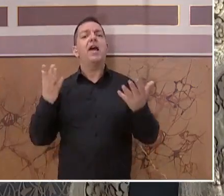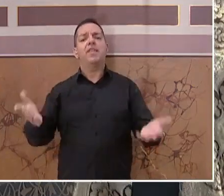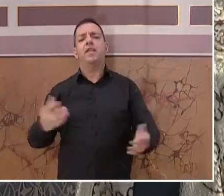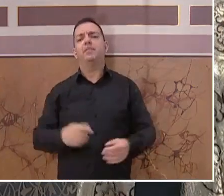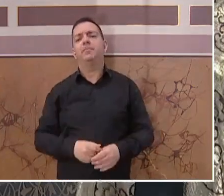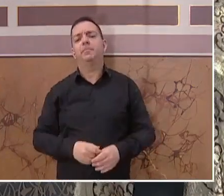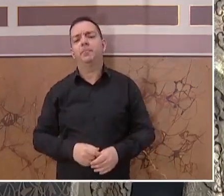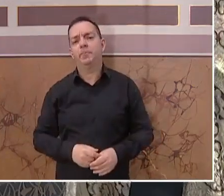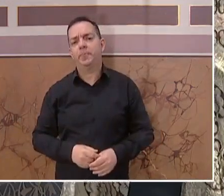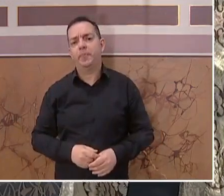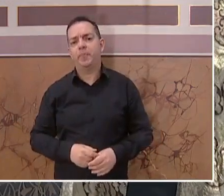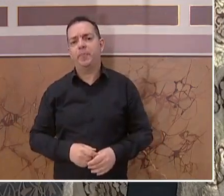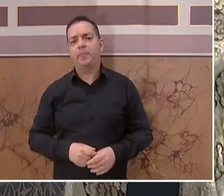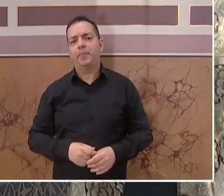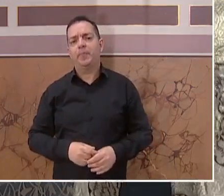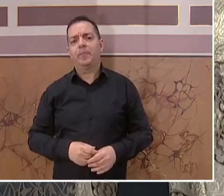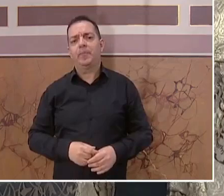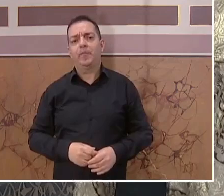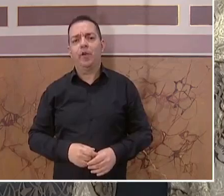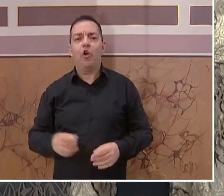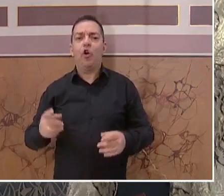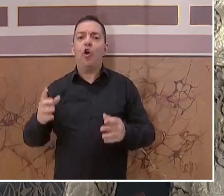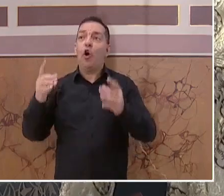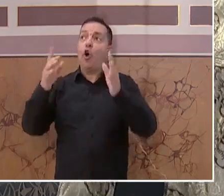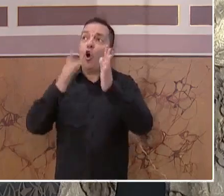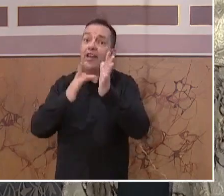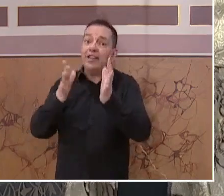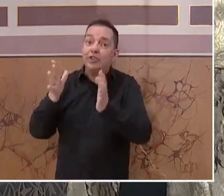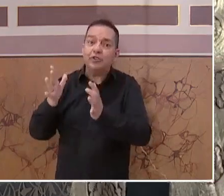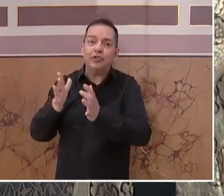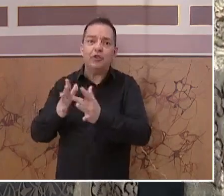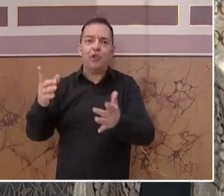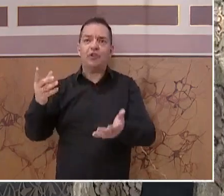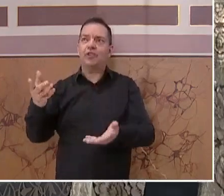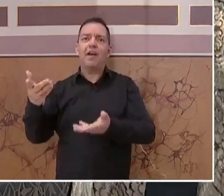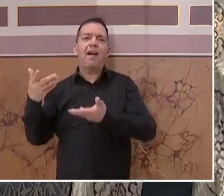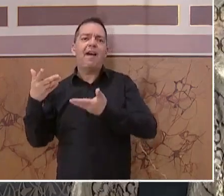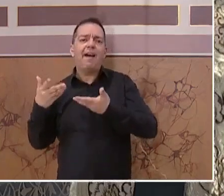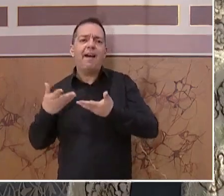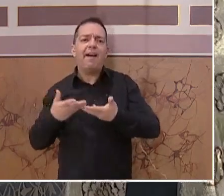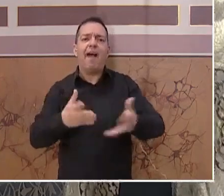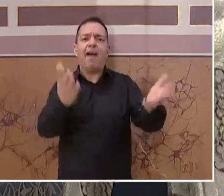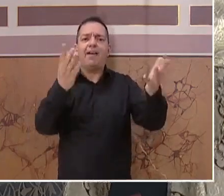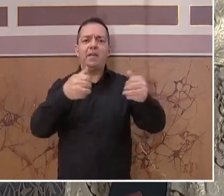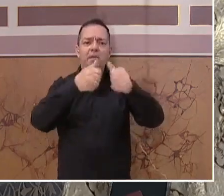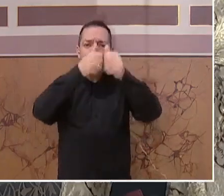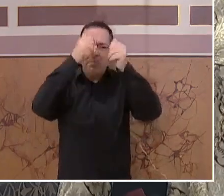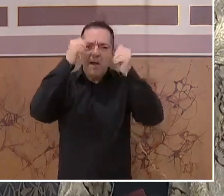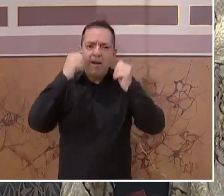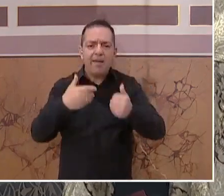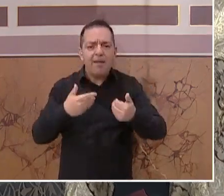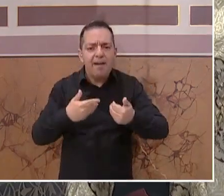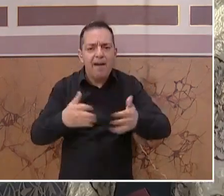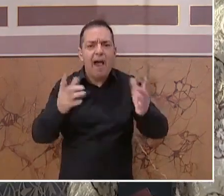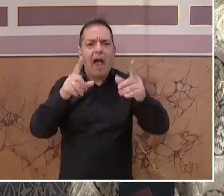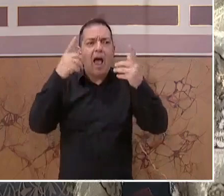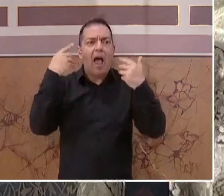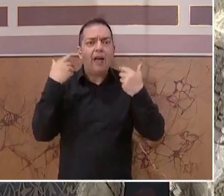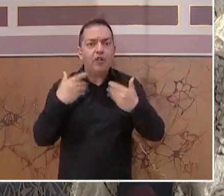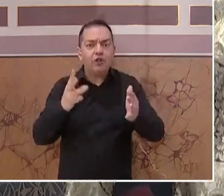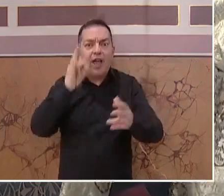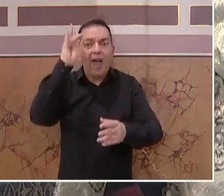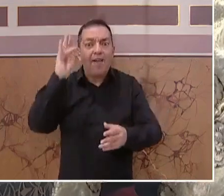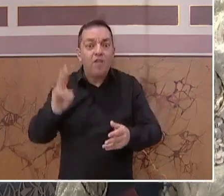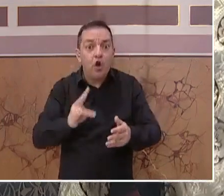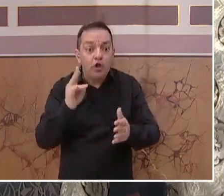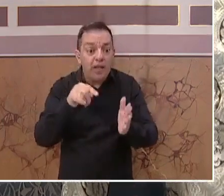της θαυματουργικής χάριτος του Χριστού, της Παναγίας ή κάποιου Αγίου, μέσω